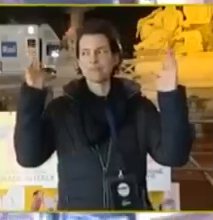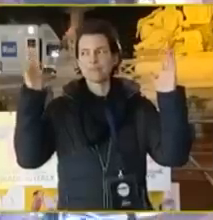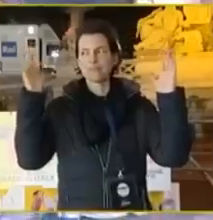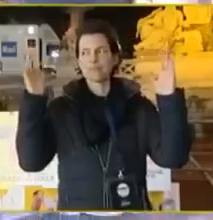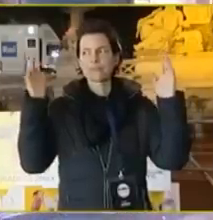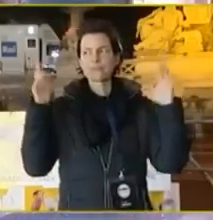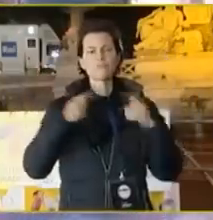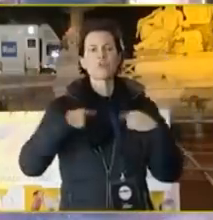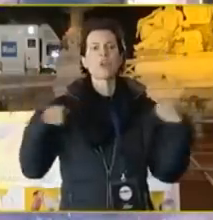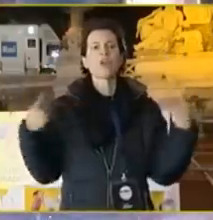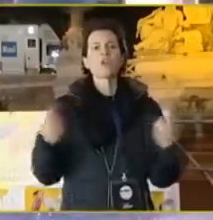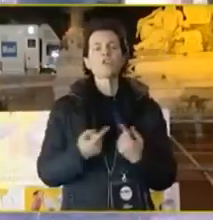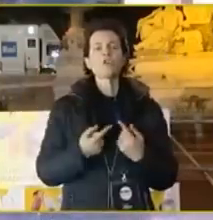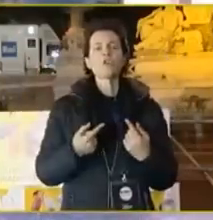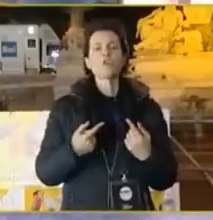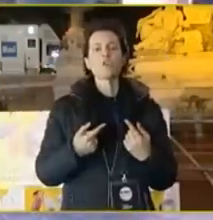Siamo